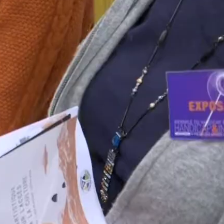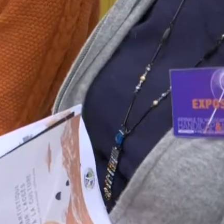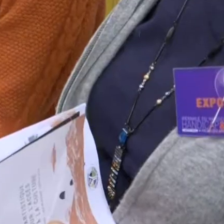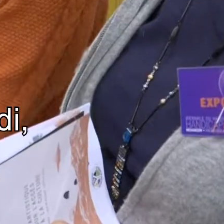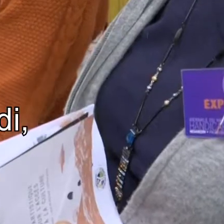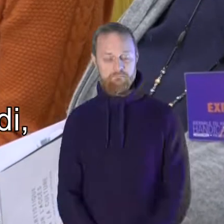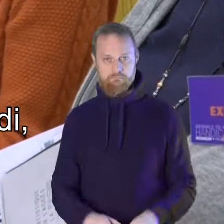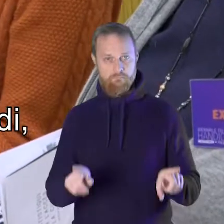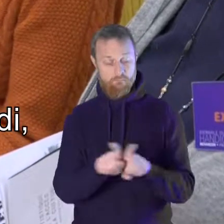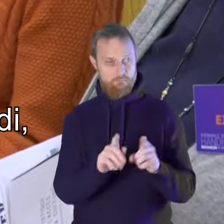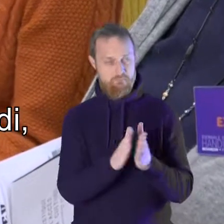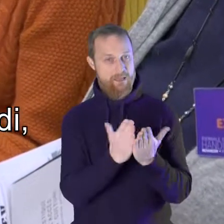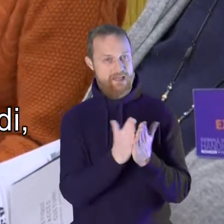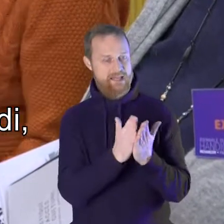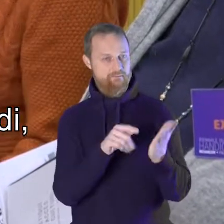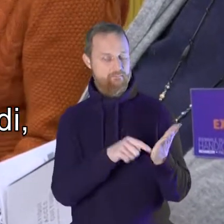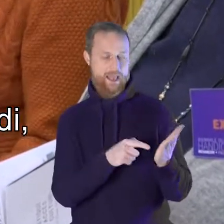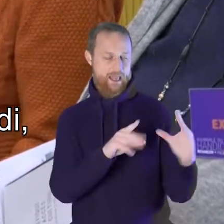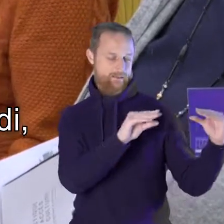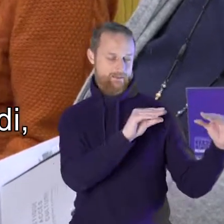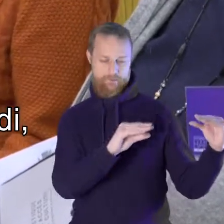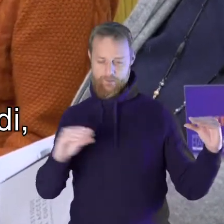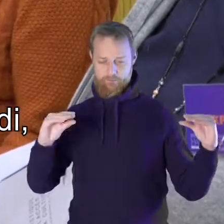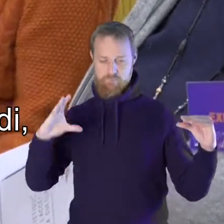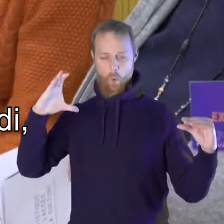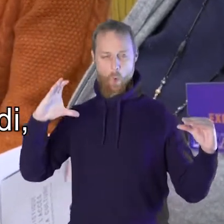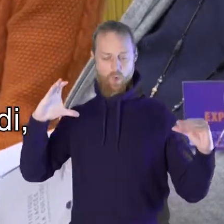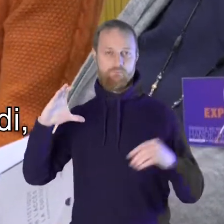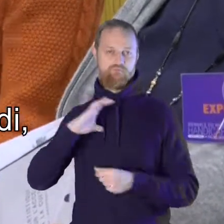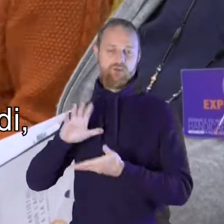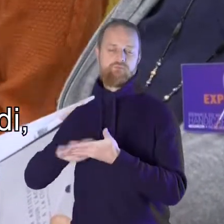on va pas. Plus j'agrandis le caractère,